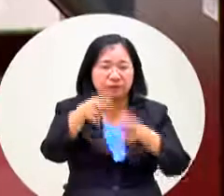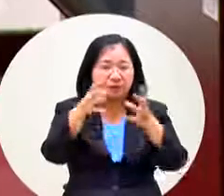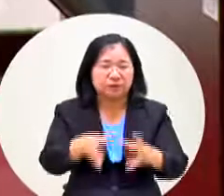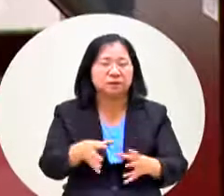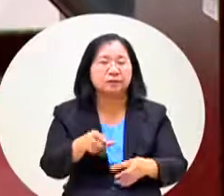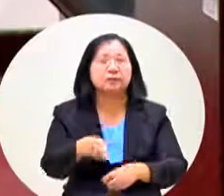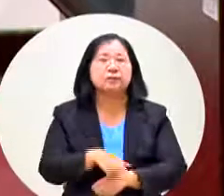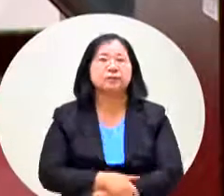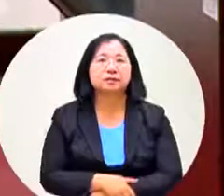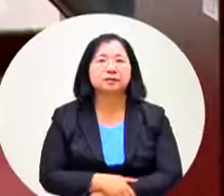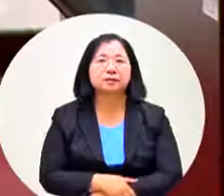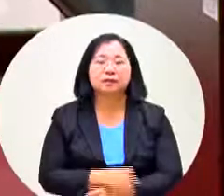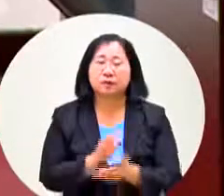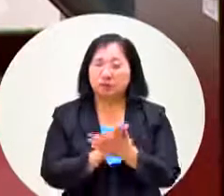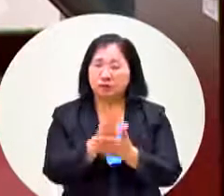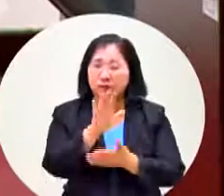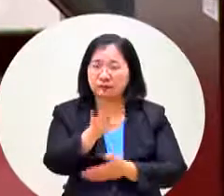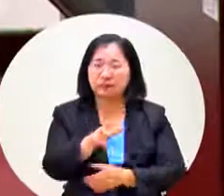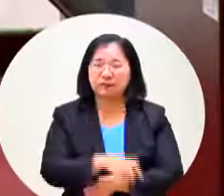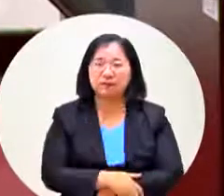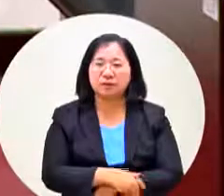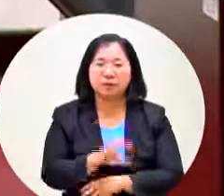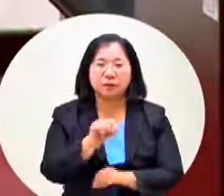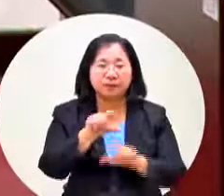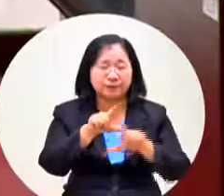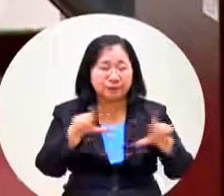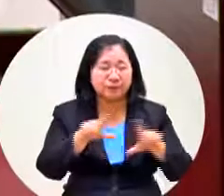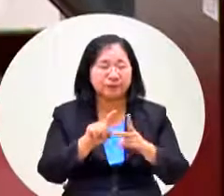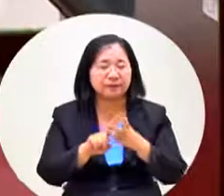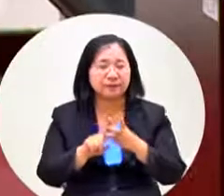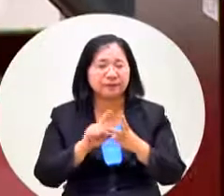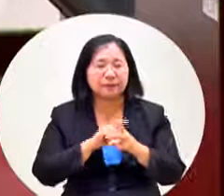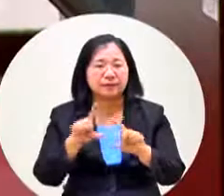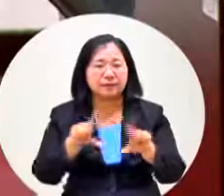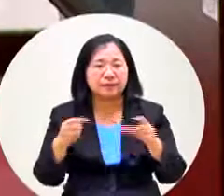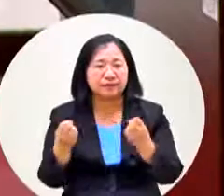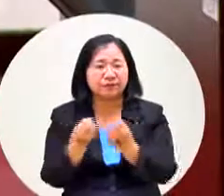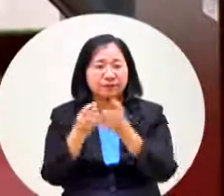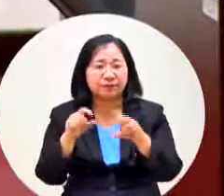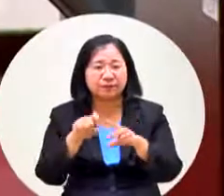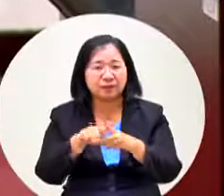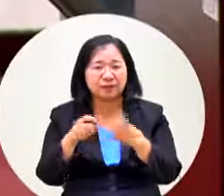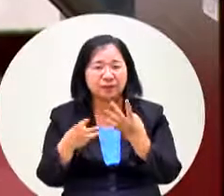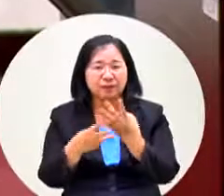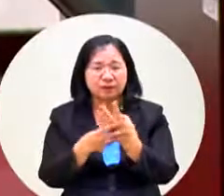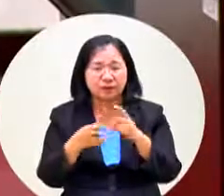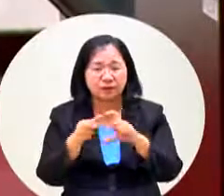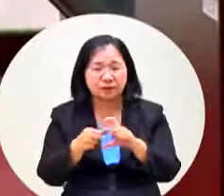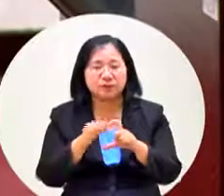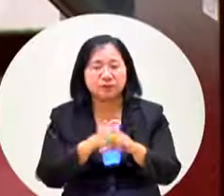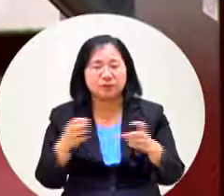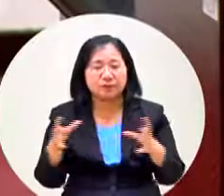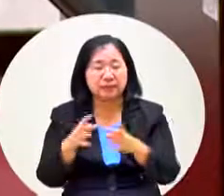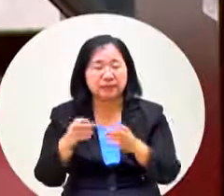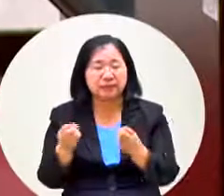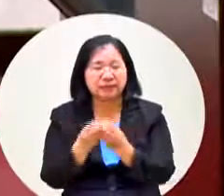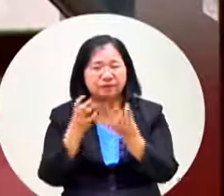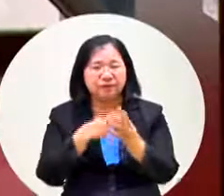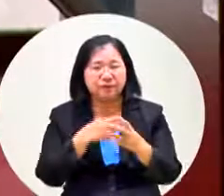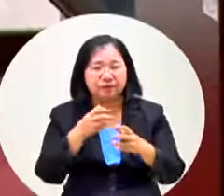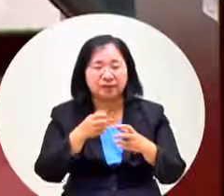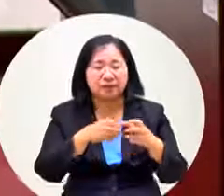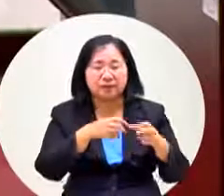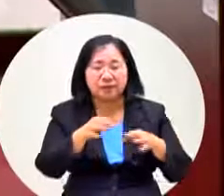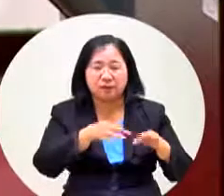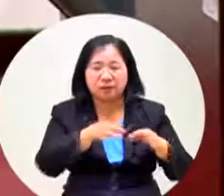防局长好。 谢谢议长，谢谢黄议员的关心哈。有关于核发园区哈那个